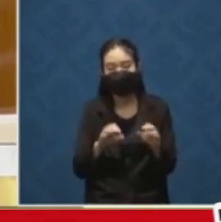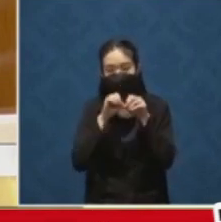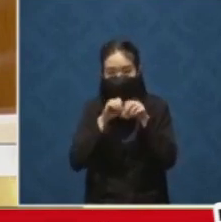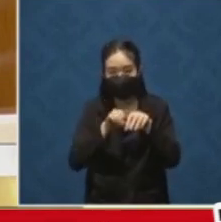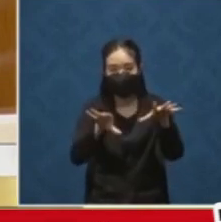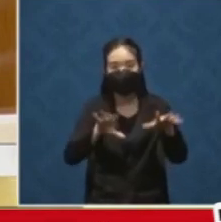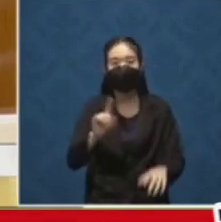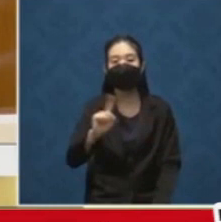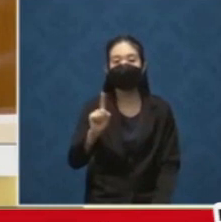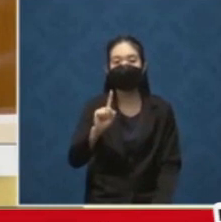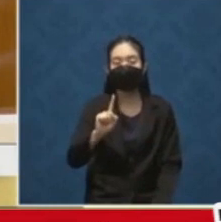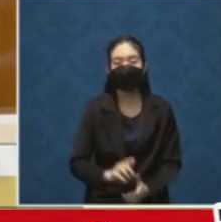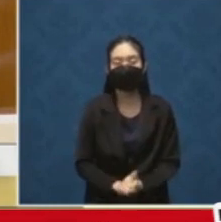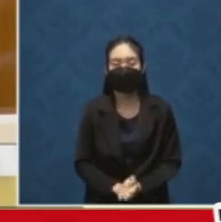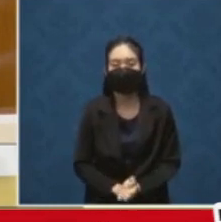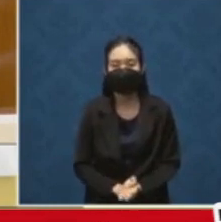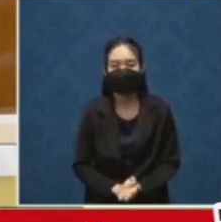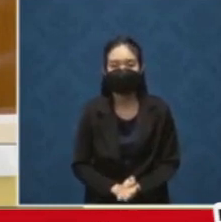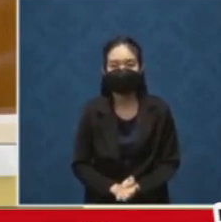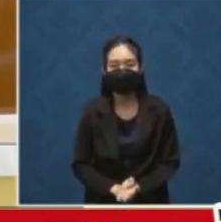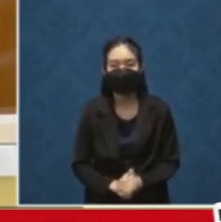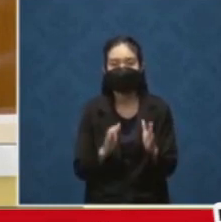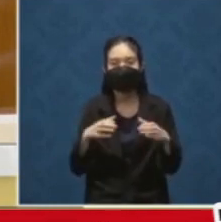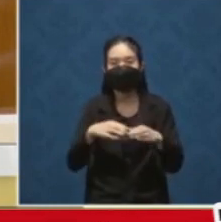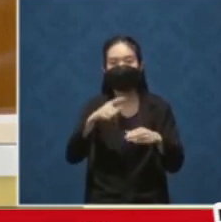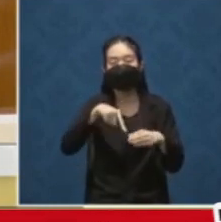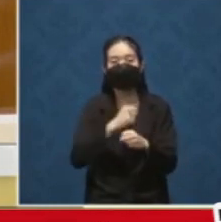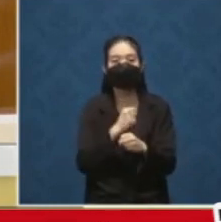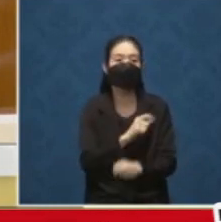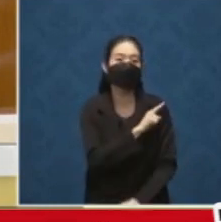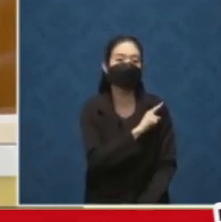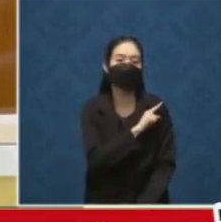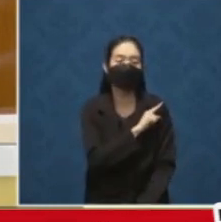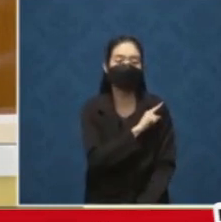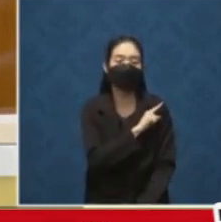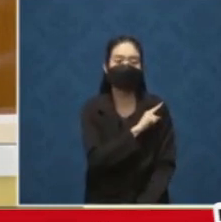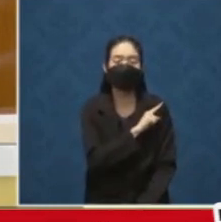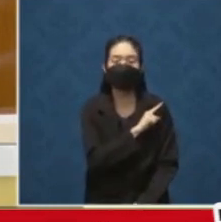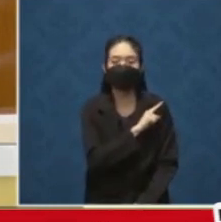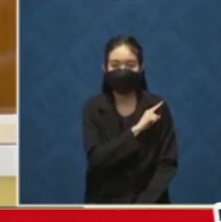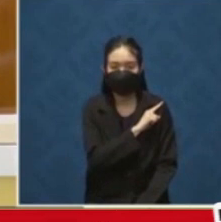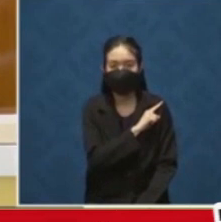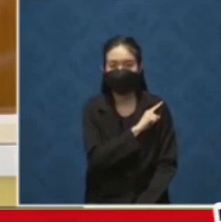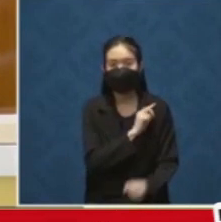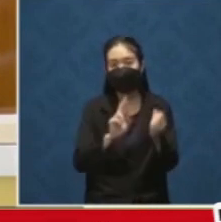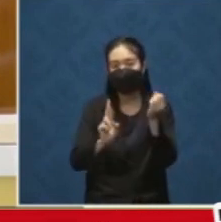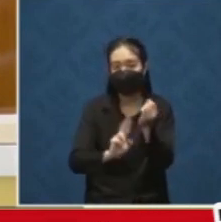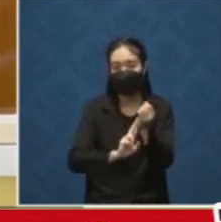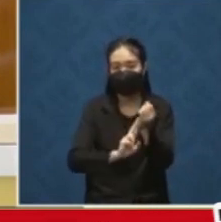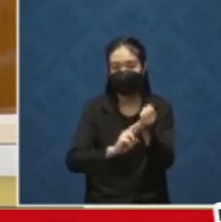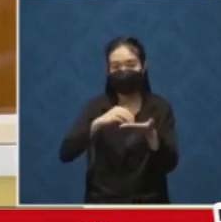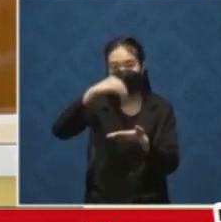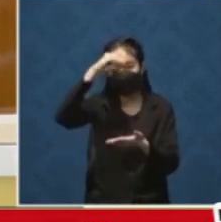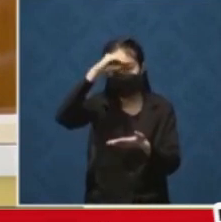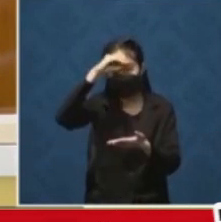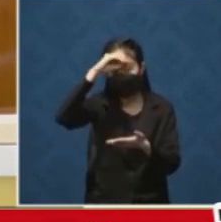กได้กขยายผล ตรนั้นโดยทางกรมจักรรists ศึษาได้มอบหมายให้ท่านอรมาจากกศึกษา